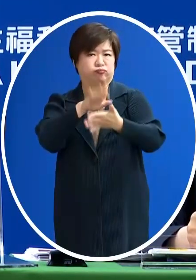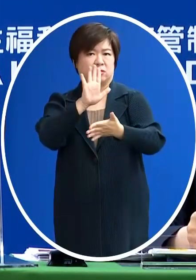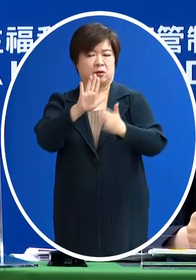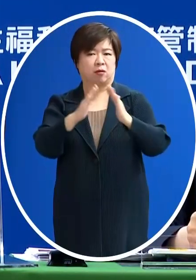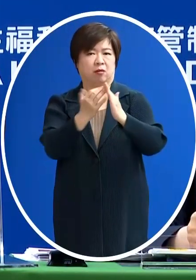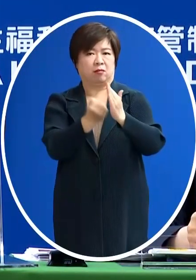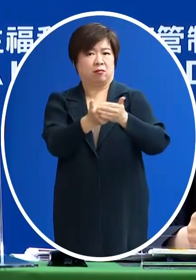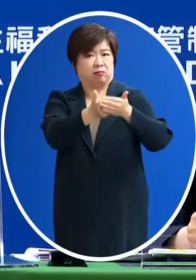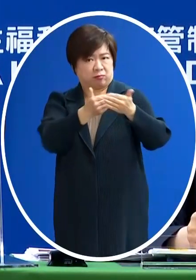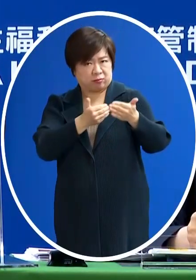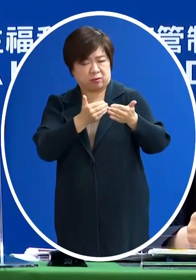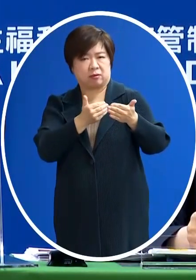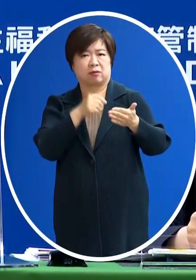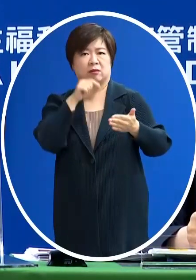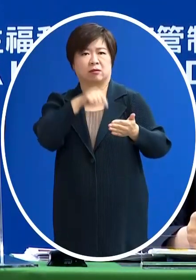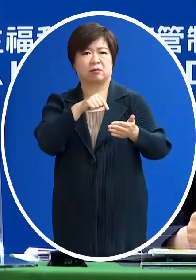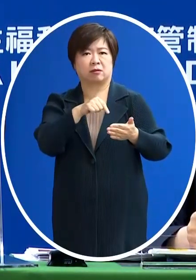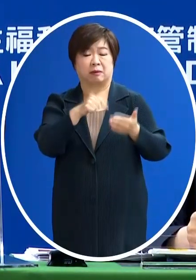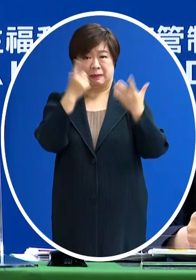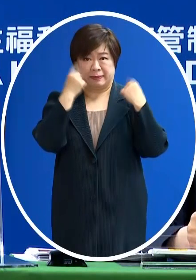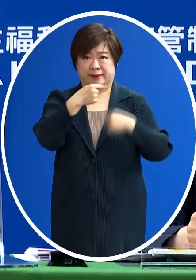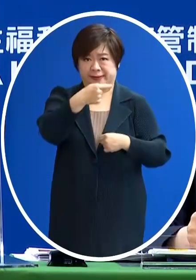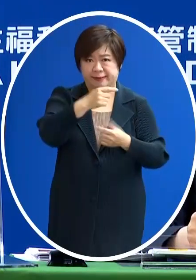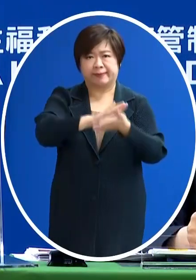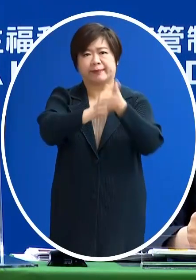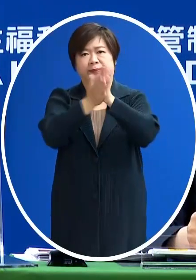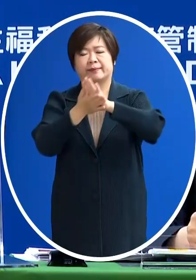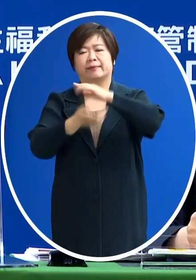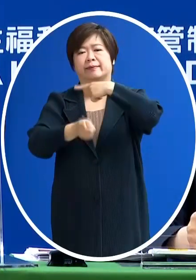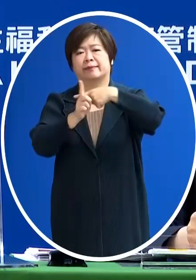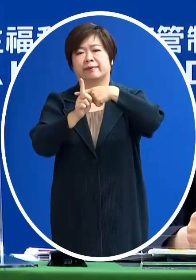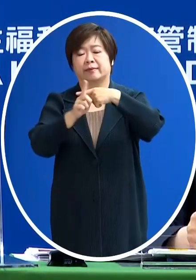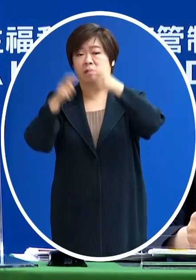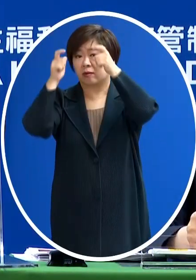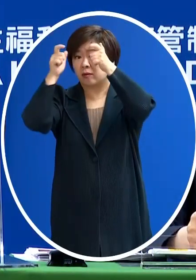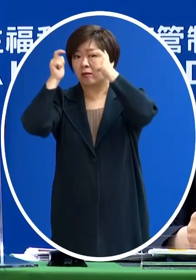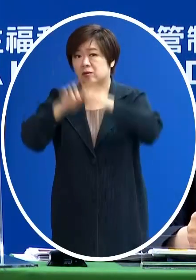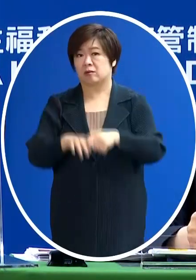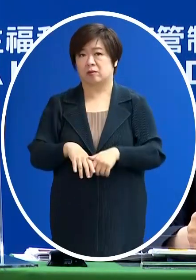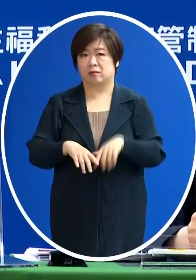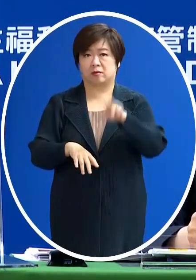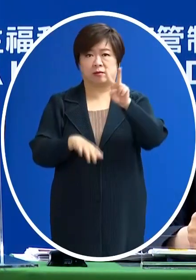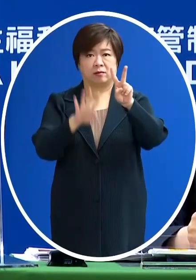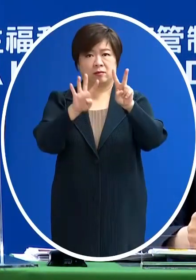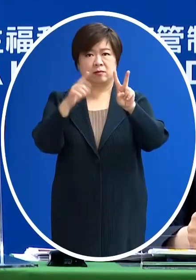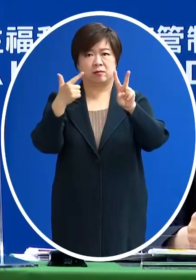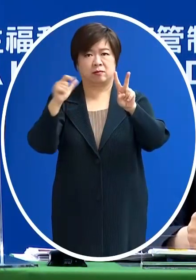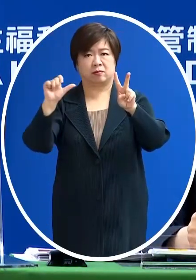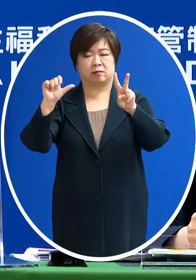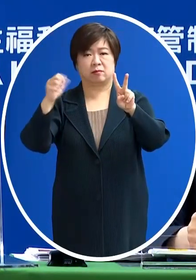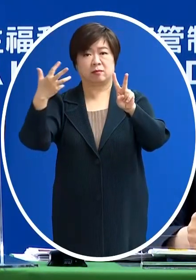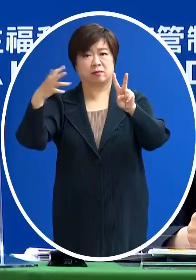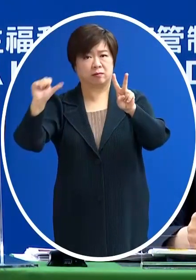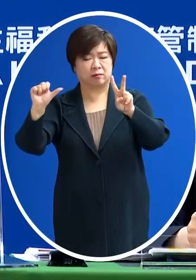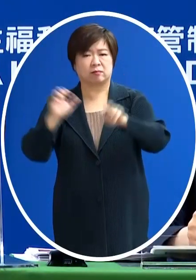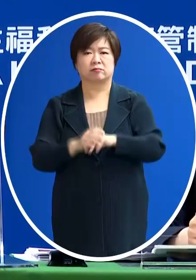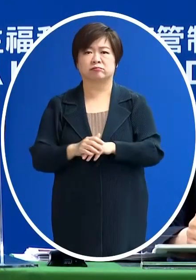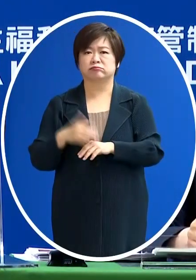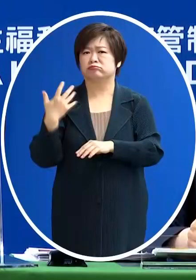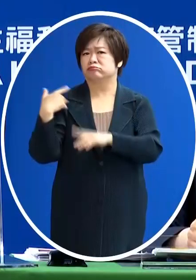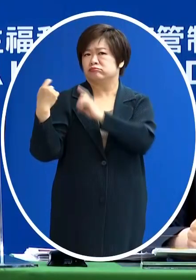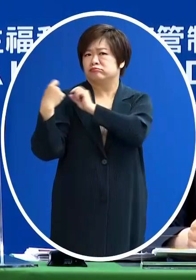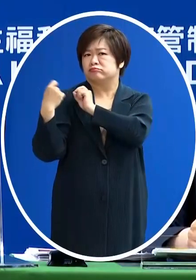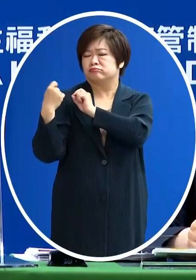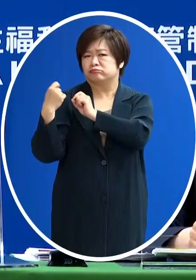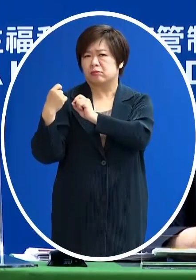隔中的一个阴转阳。那高雄市的24685，这一位他也是在前一段时